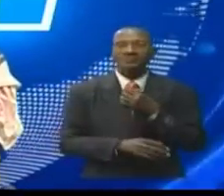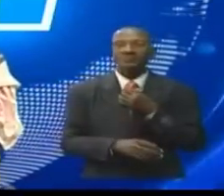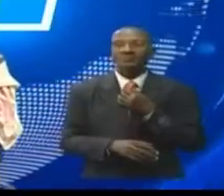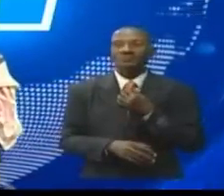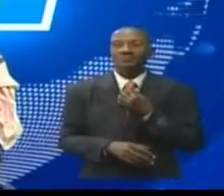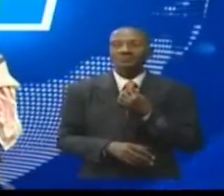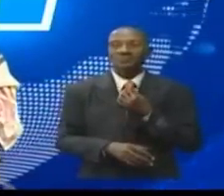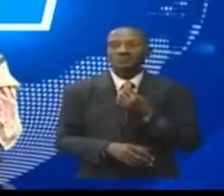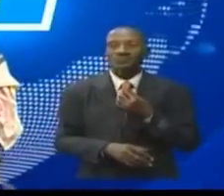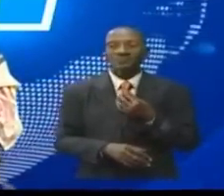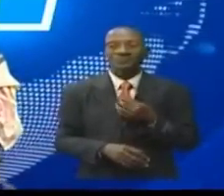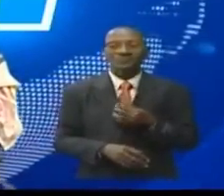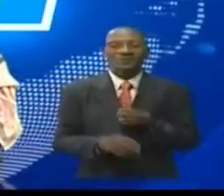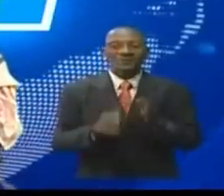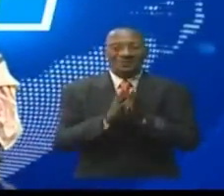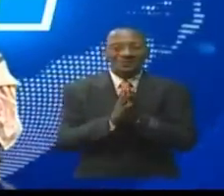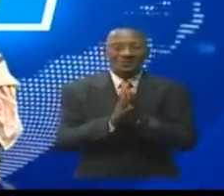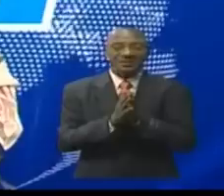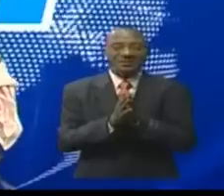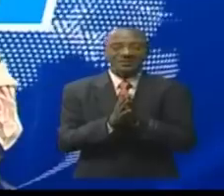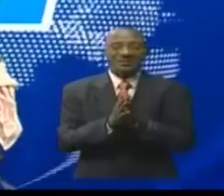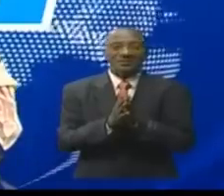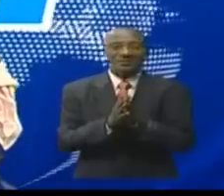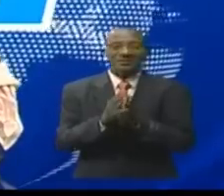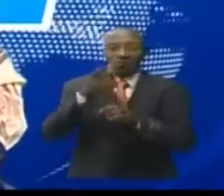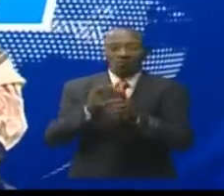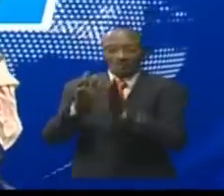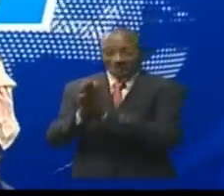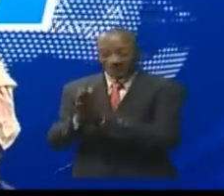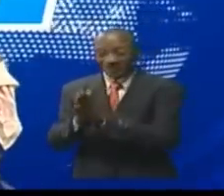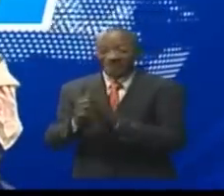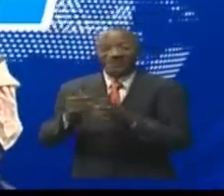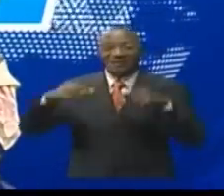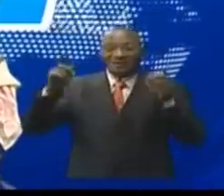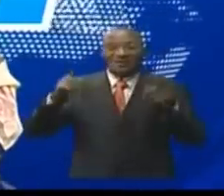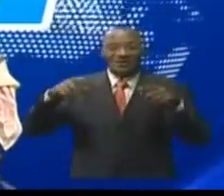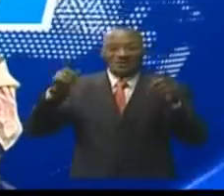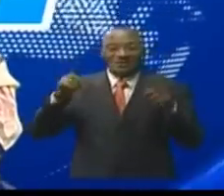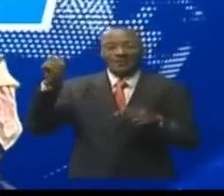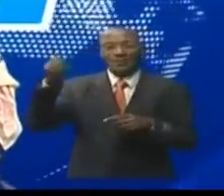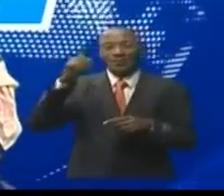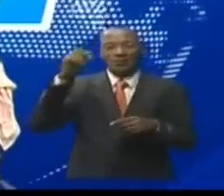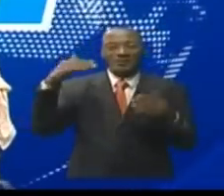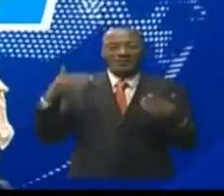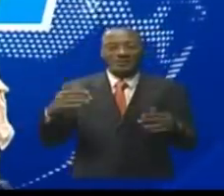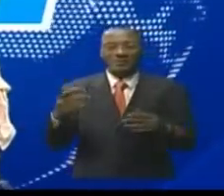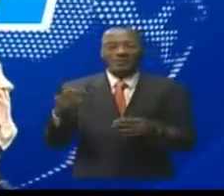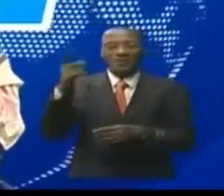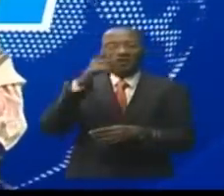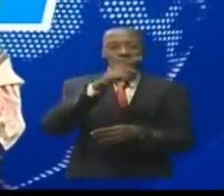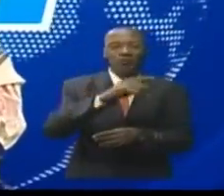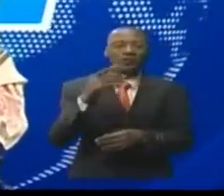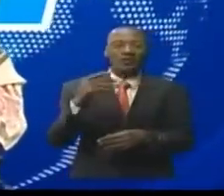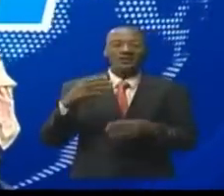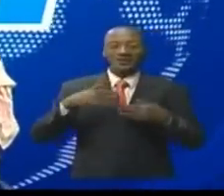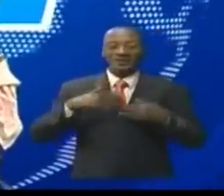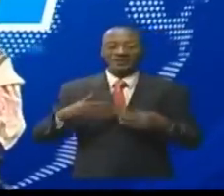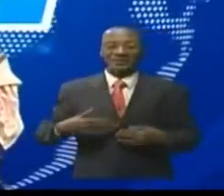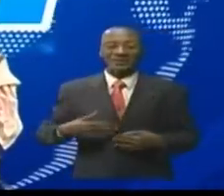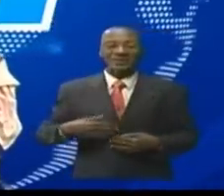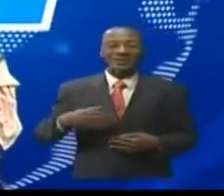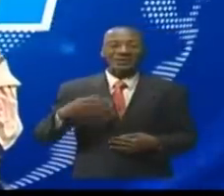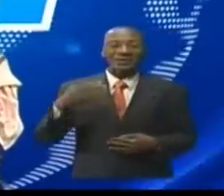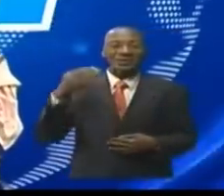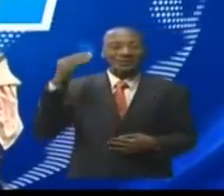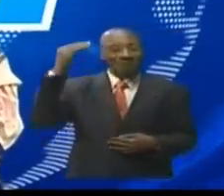le monde entier célèbre la journée de la santé mentale et pour cette année, le thème retenu par l'OMS, faire de la santé